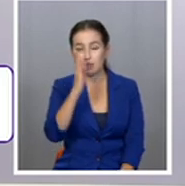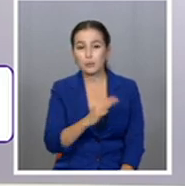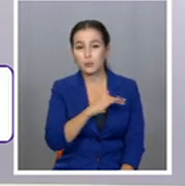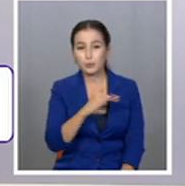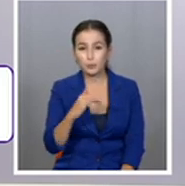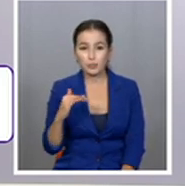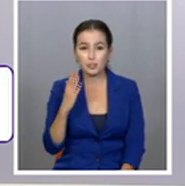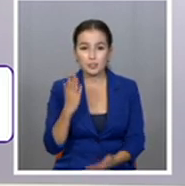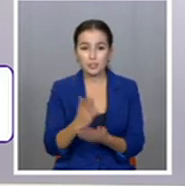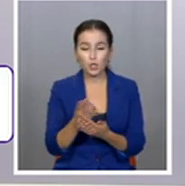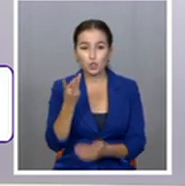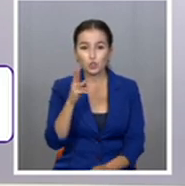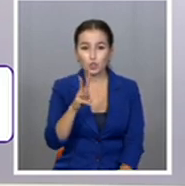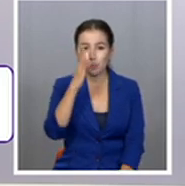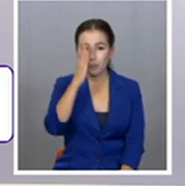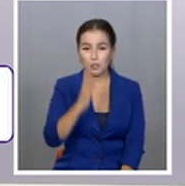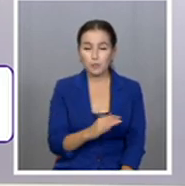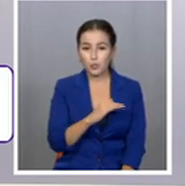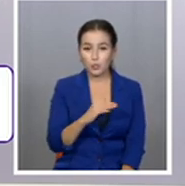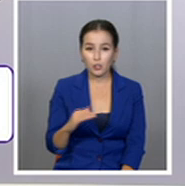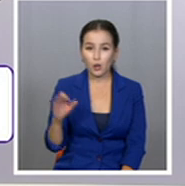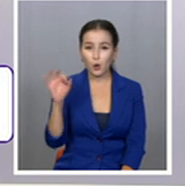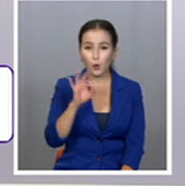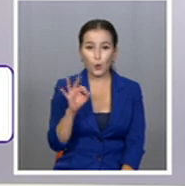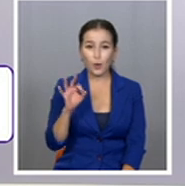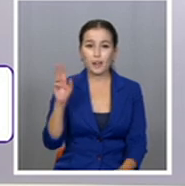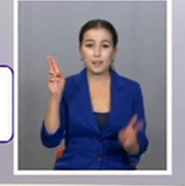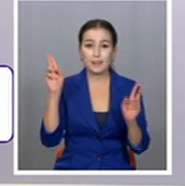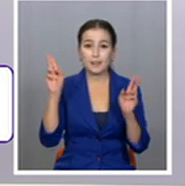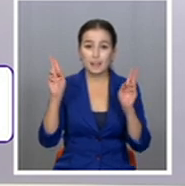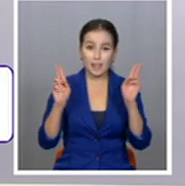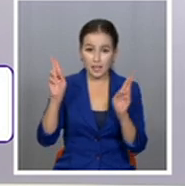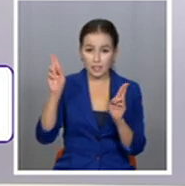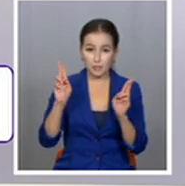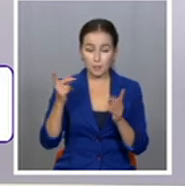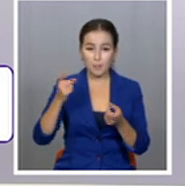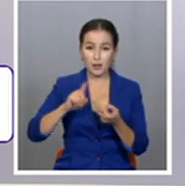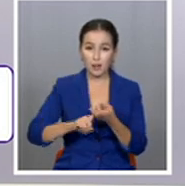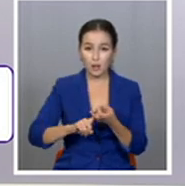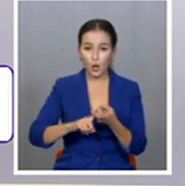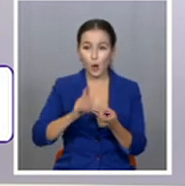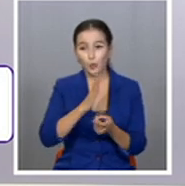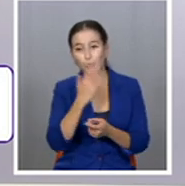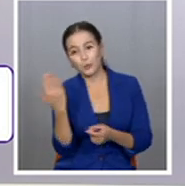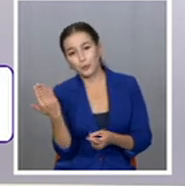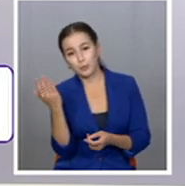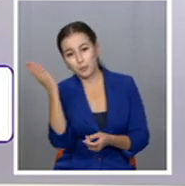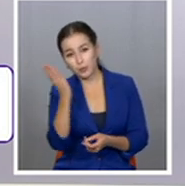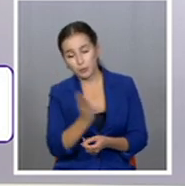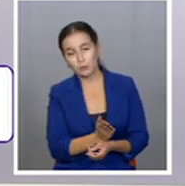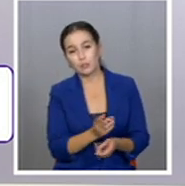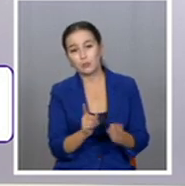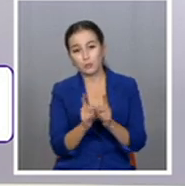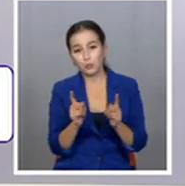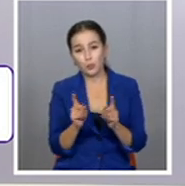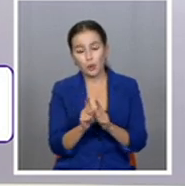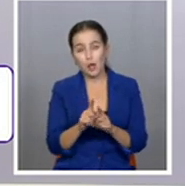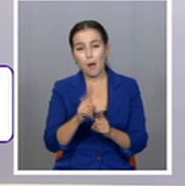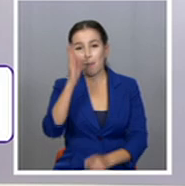Демек, үш перпендикуляр туралы теорема бойынша ол көлбеуге де перпендикуляр болады.